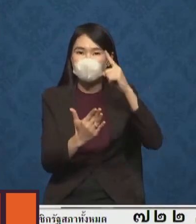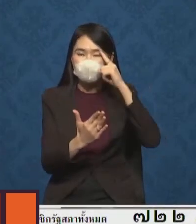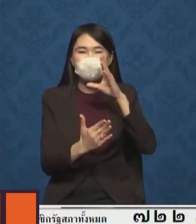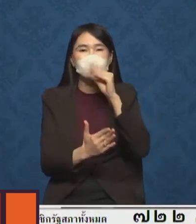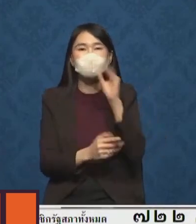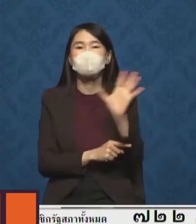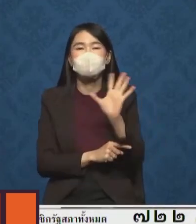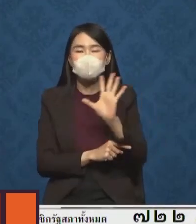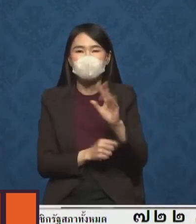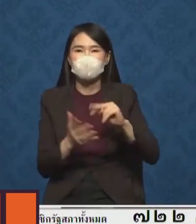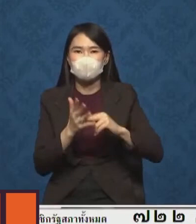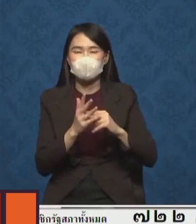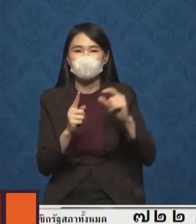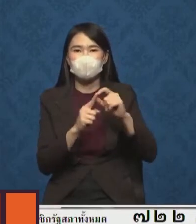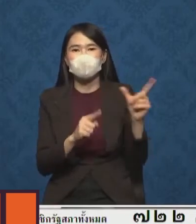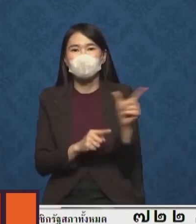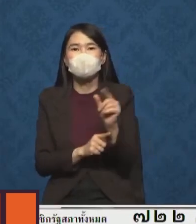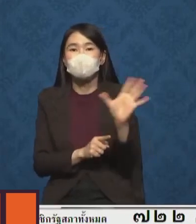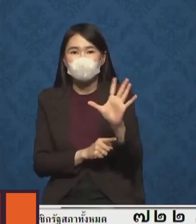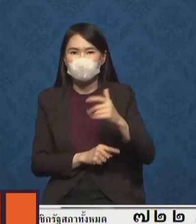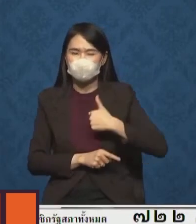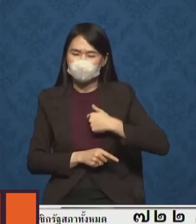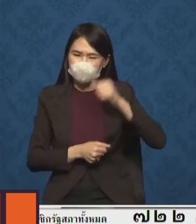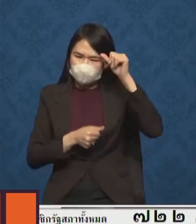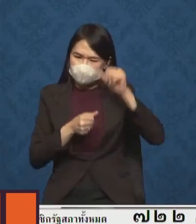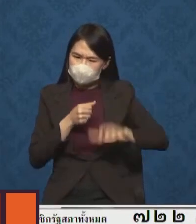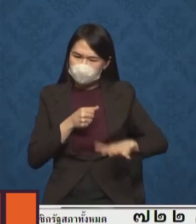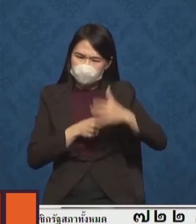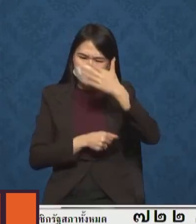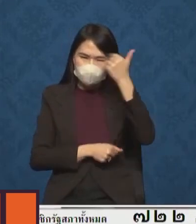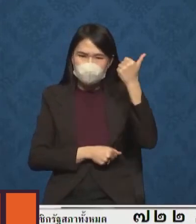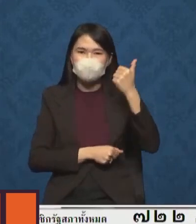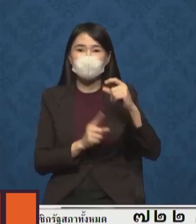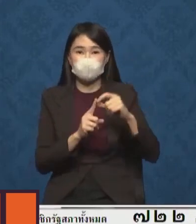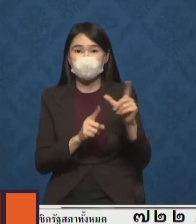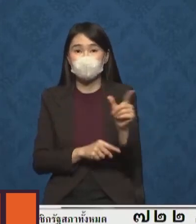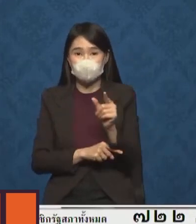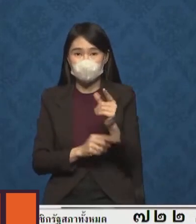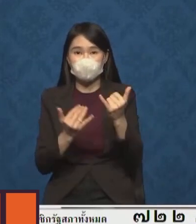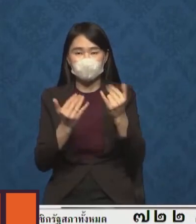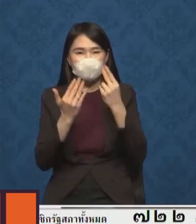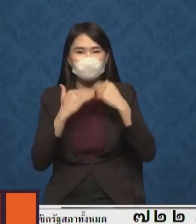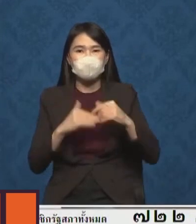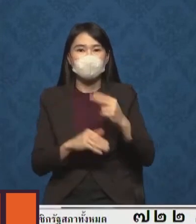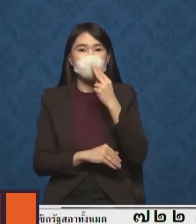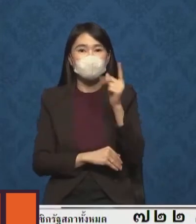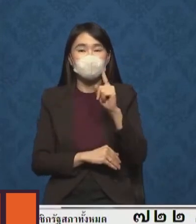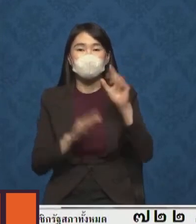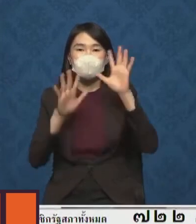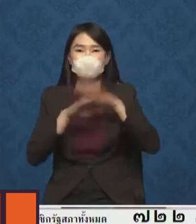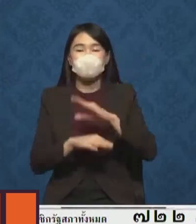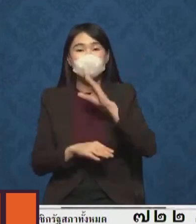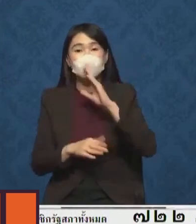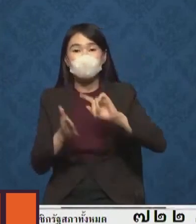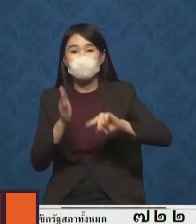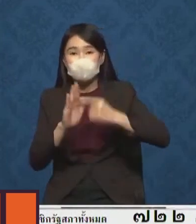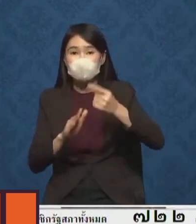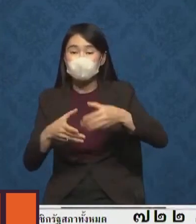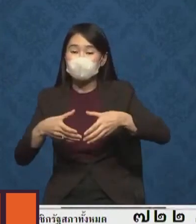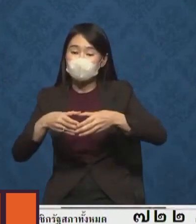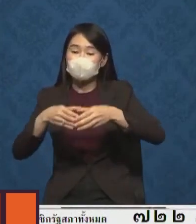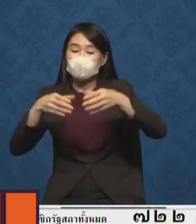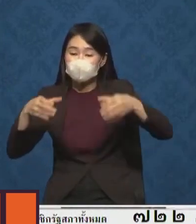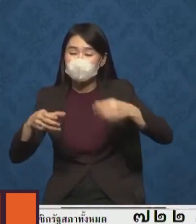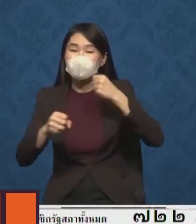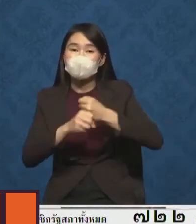ตรงนั้นมาเป็ตัวย่อเพรวาผมเองกจำตัวย่อแบบนั้นไม่ได้แต่เอากันได้ง่ายครั คือตั้งง่าย ดำเนินการ